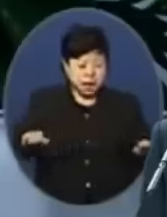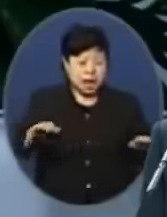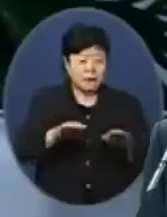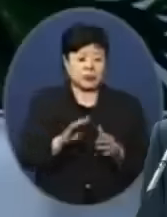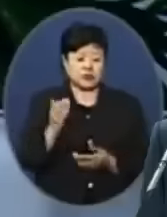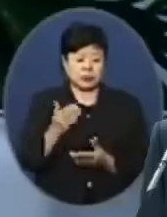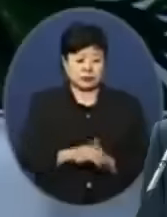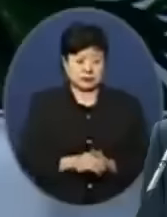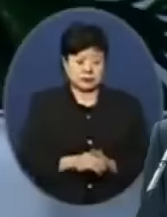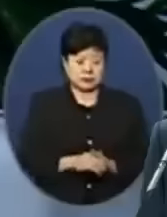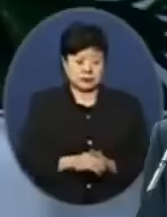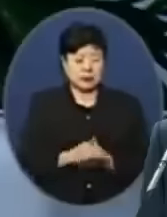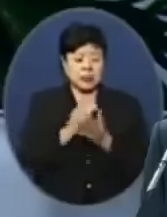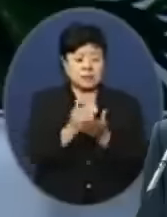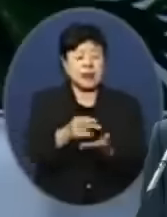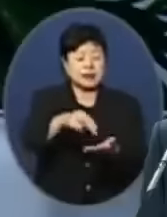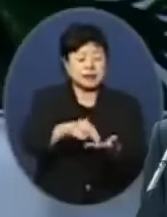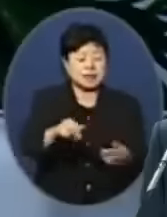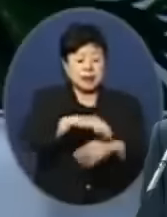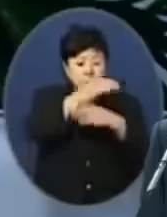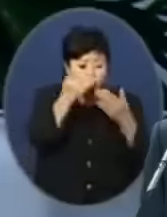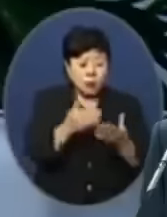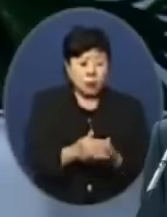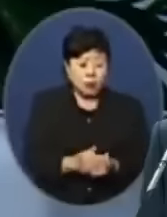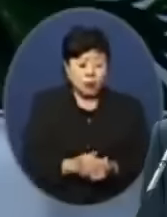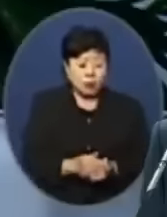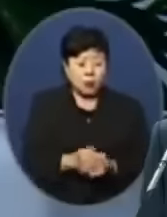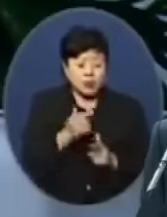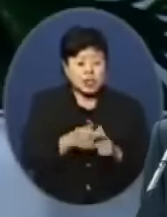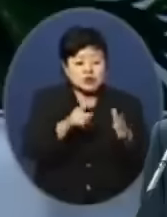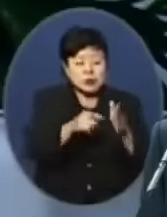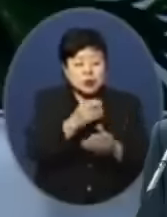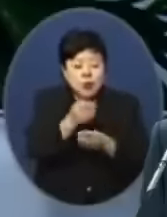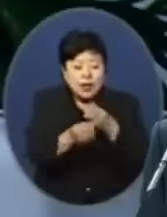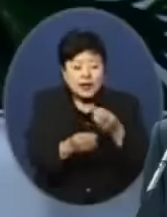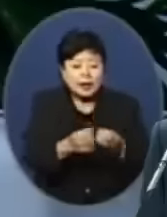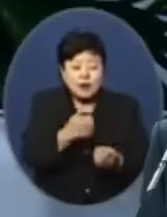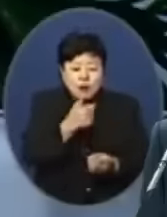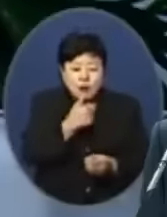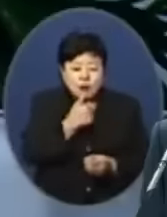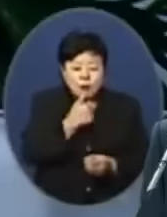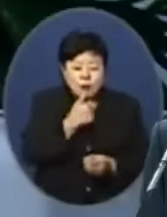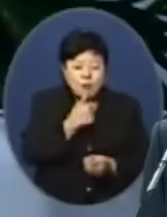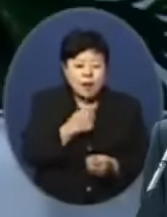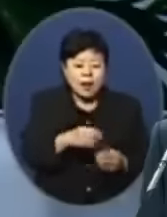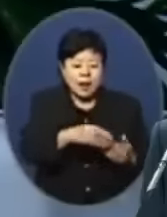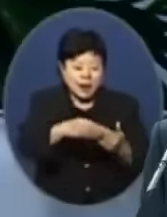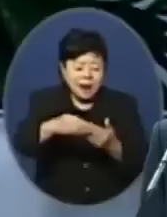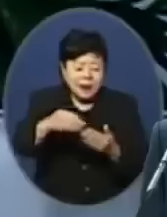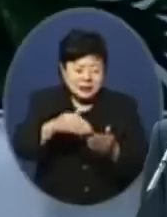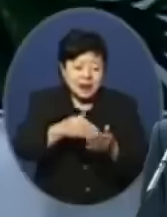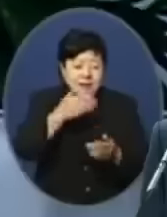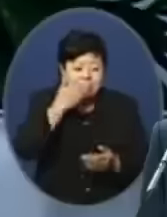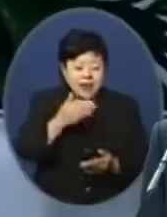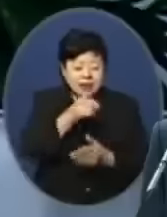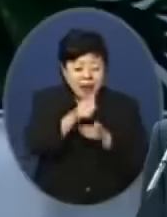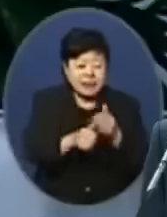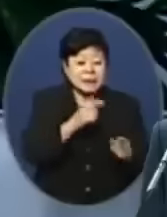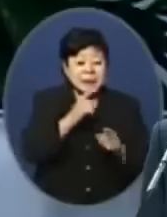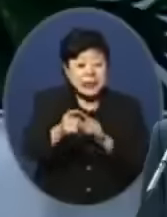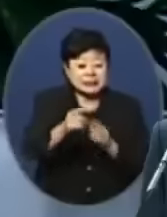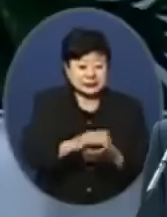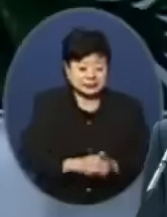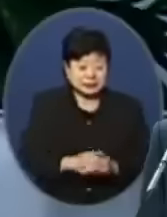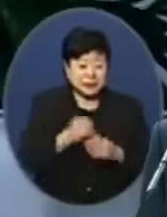잠잠해졌습니다. 그래서 배에 탄 사람이 다 회개하고 예수를 믿게 되고 로마로 갈 수 있었던 것입니다. 하나님의